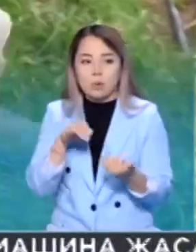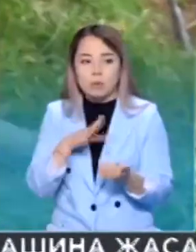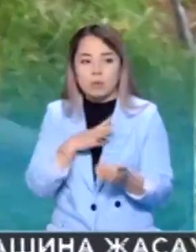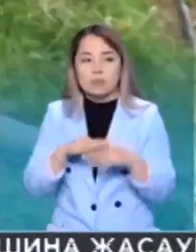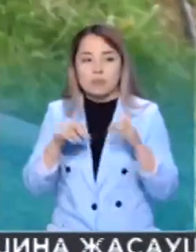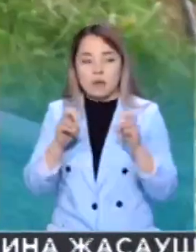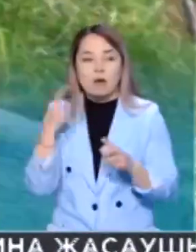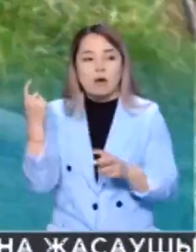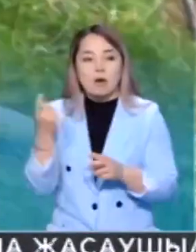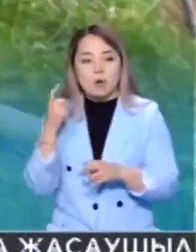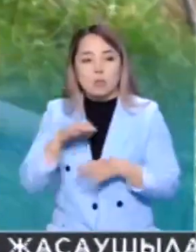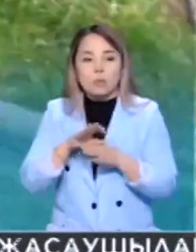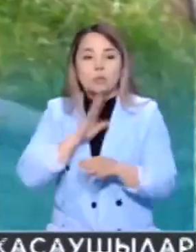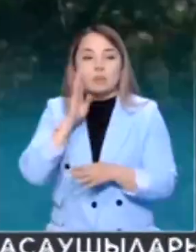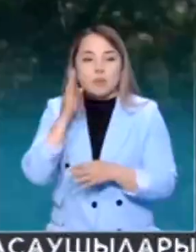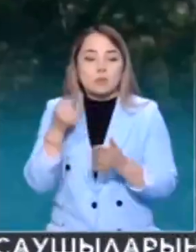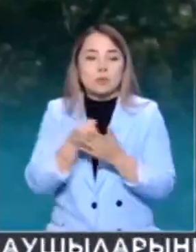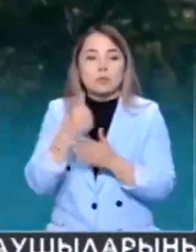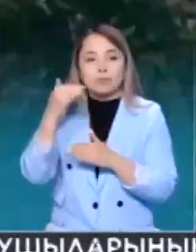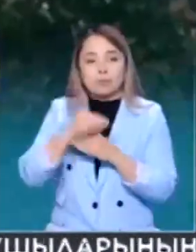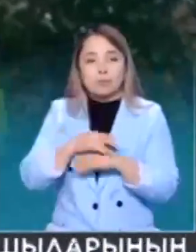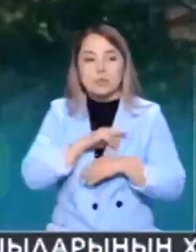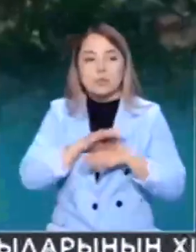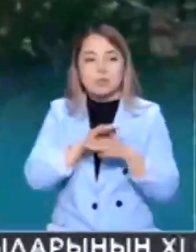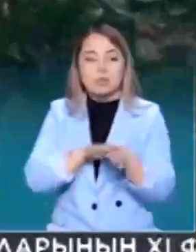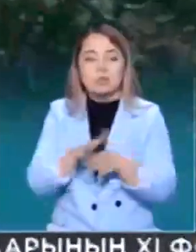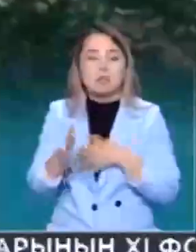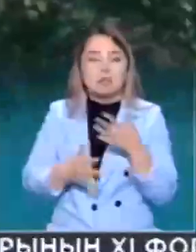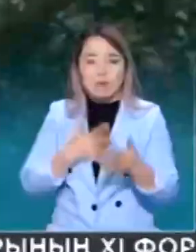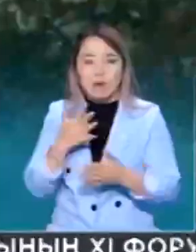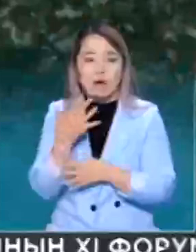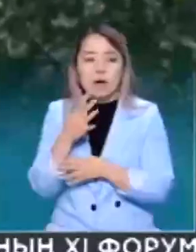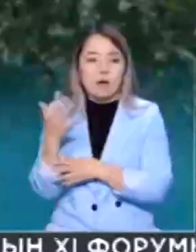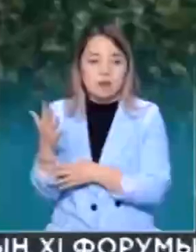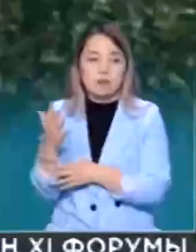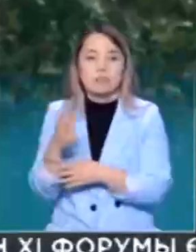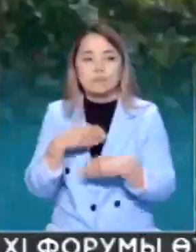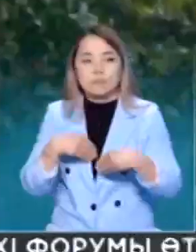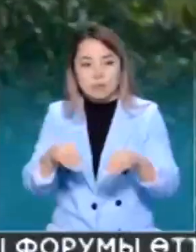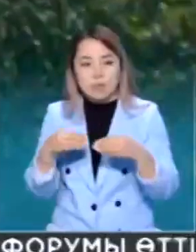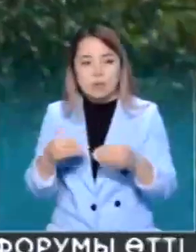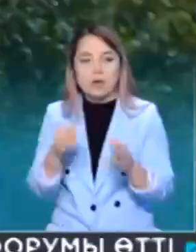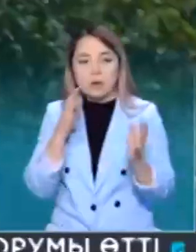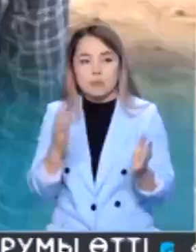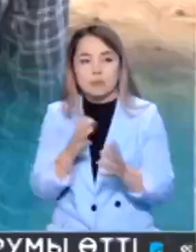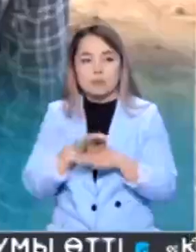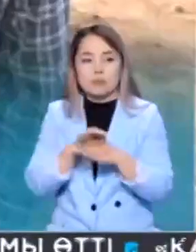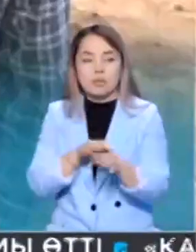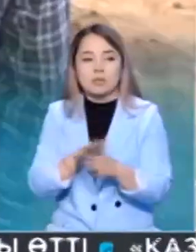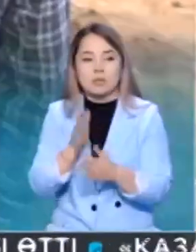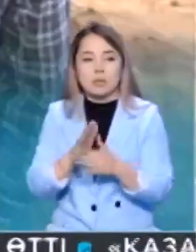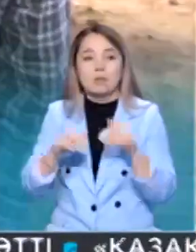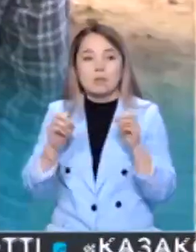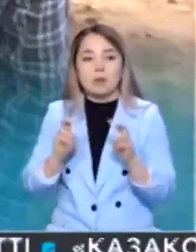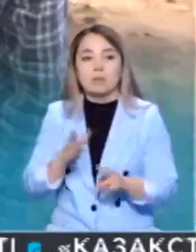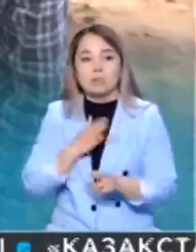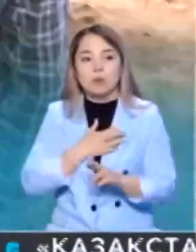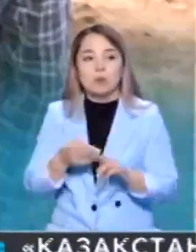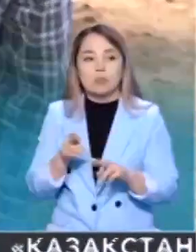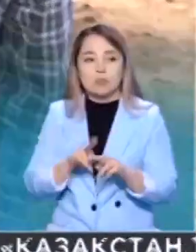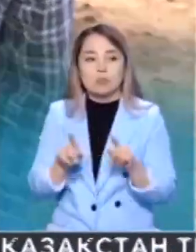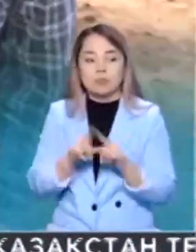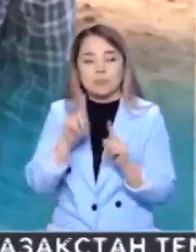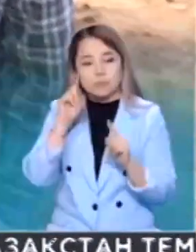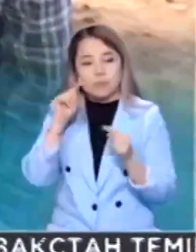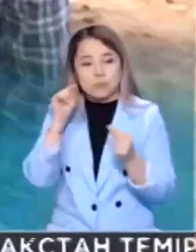мамандығы агроном. Күнде таңертеңнен кешке дейін тынымсыз қимылдап, ағаштар мен бақшаға, жидектерге күтім жасайды. Мамандығым осы